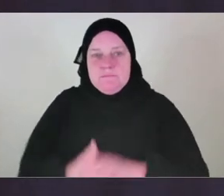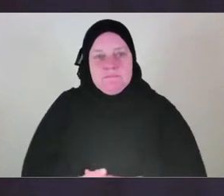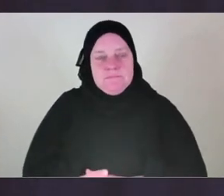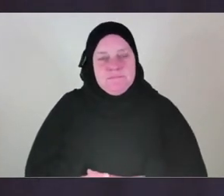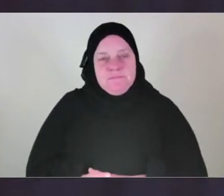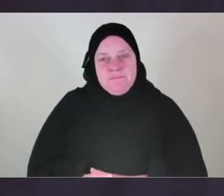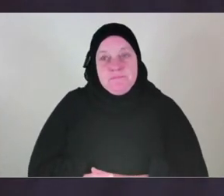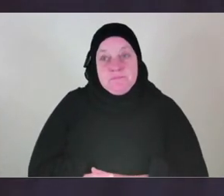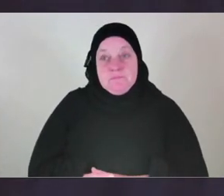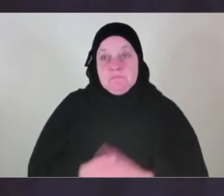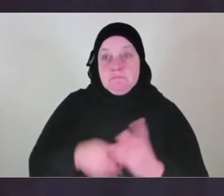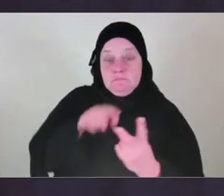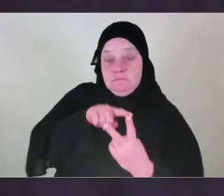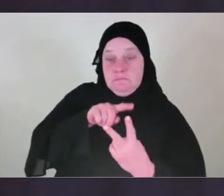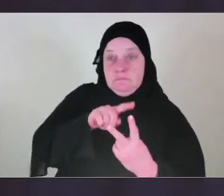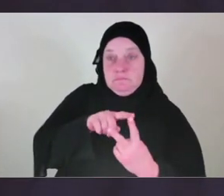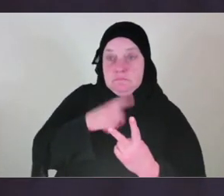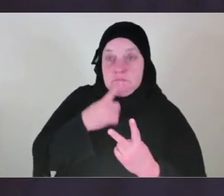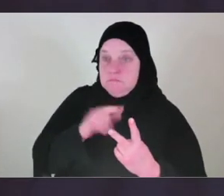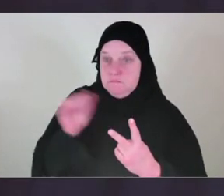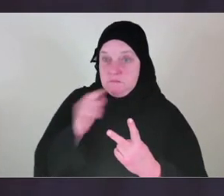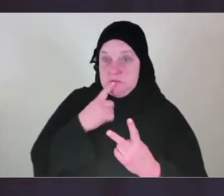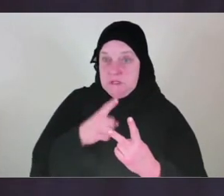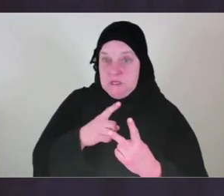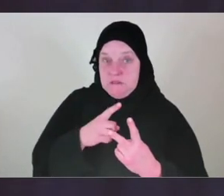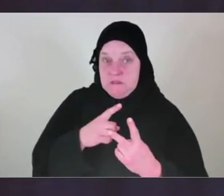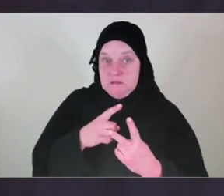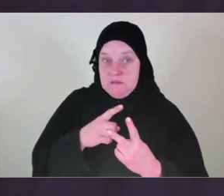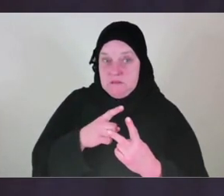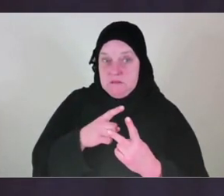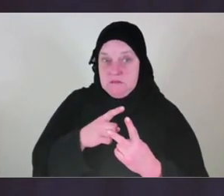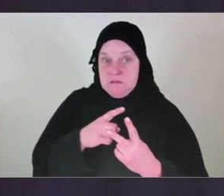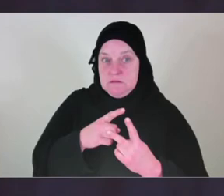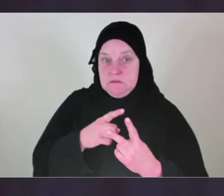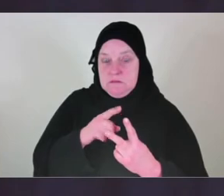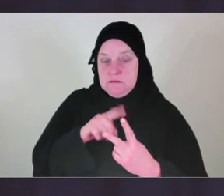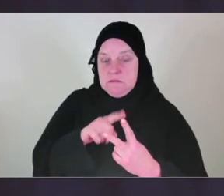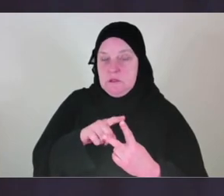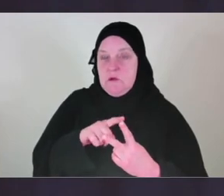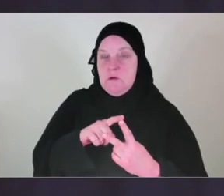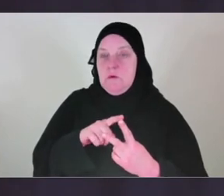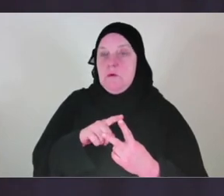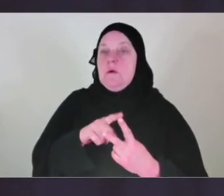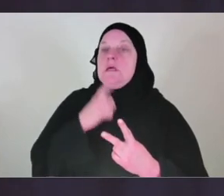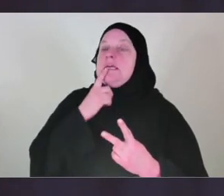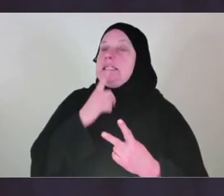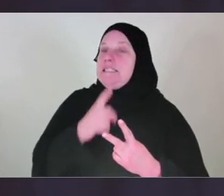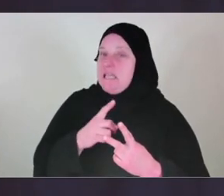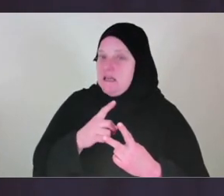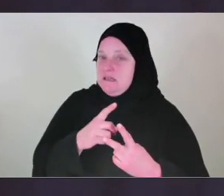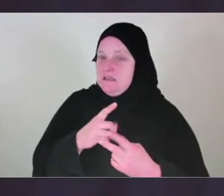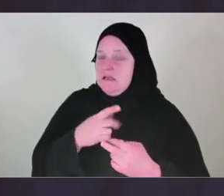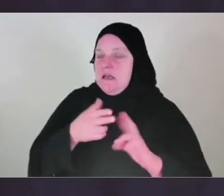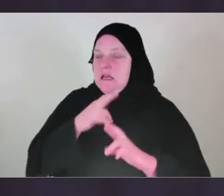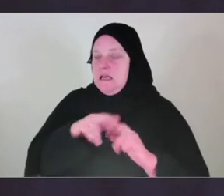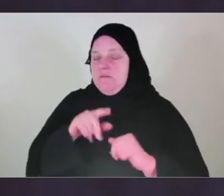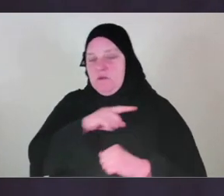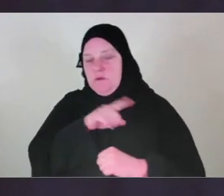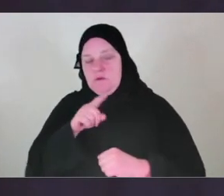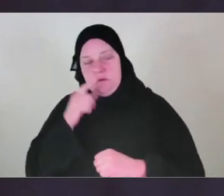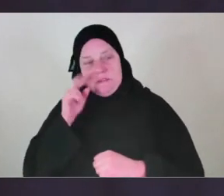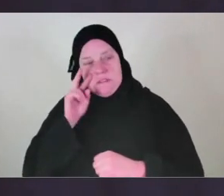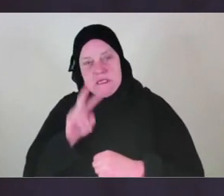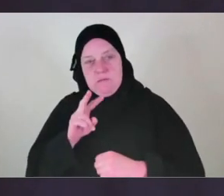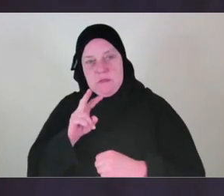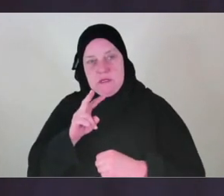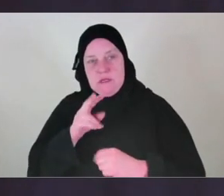فَسَدِّدُونِي. So he says, if you see me deviate or move, bring me back to the right path. Abu Bakr is saying this. And he's supposed to be better